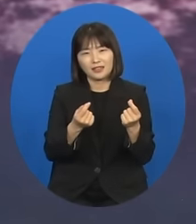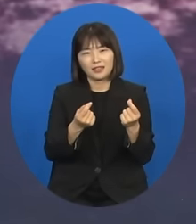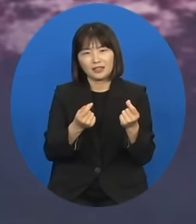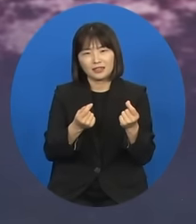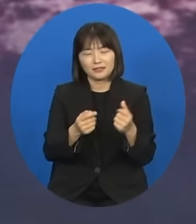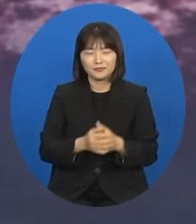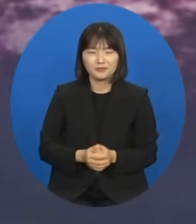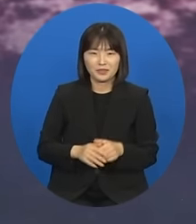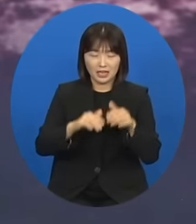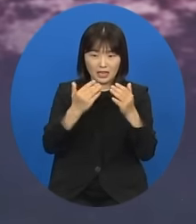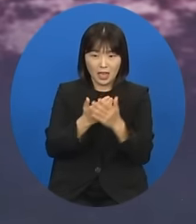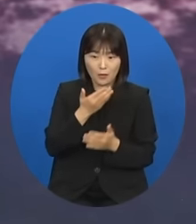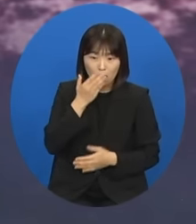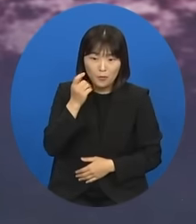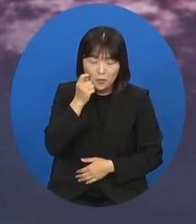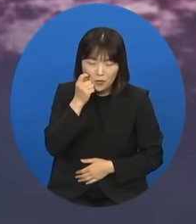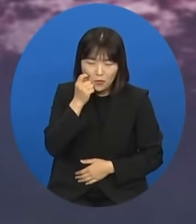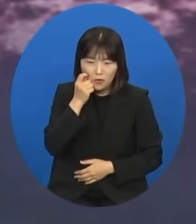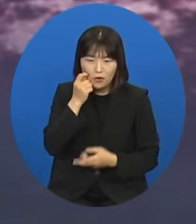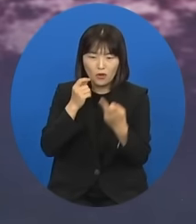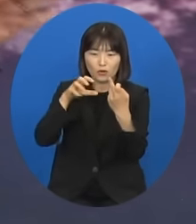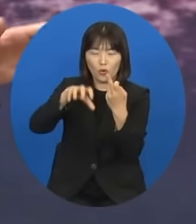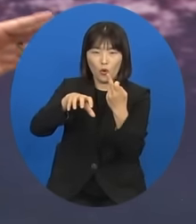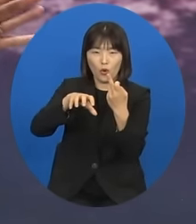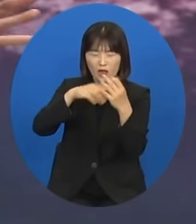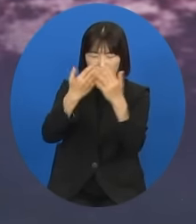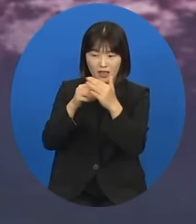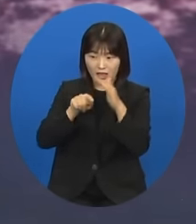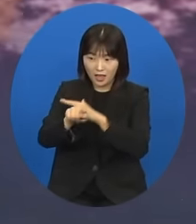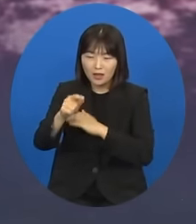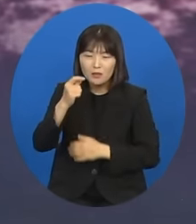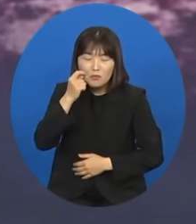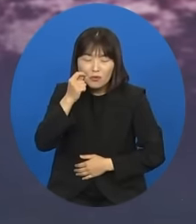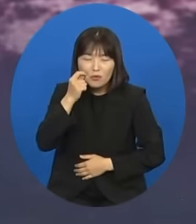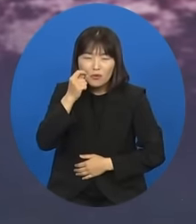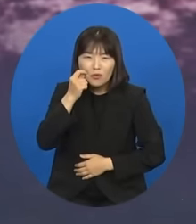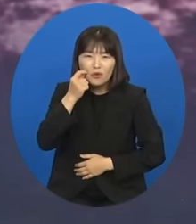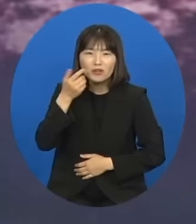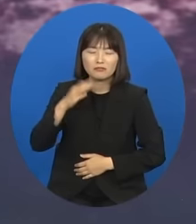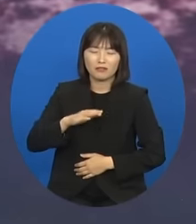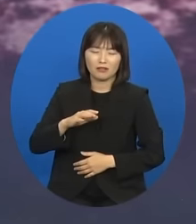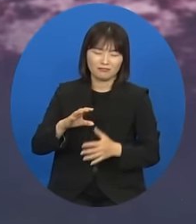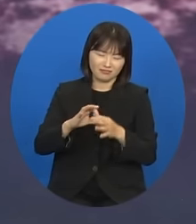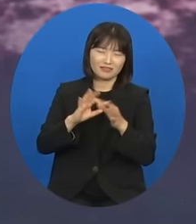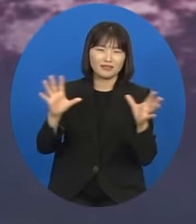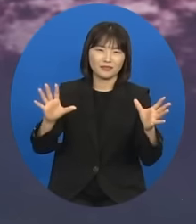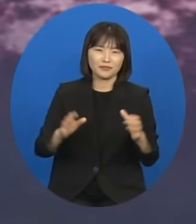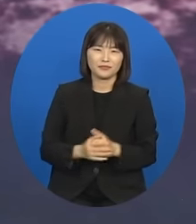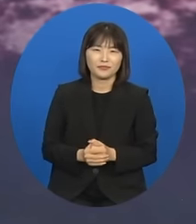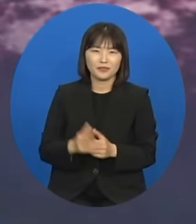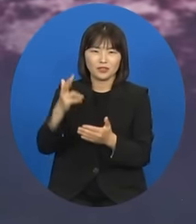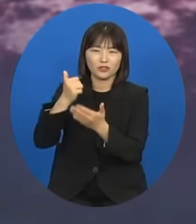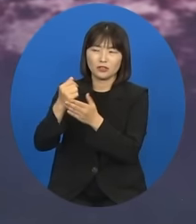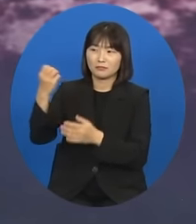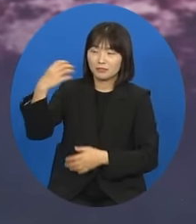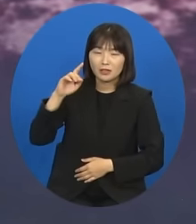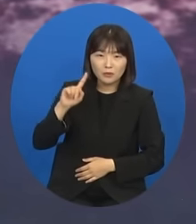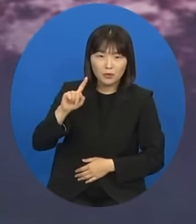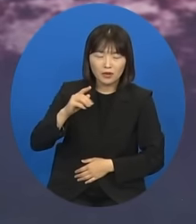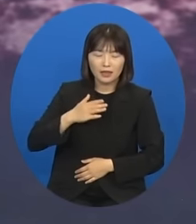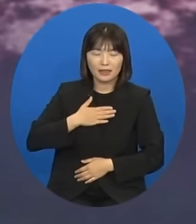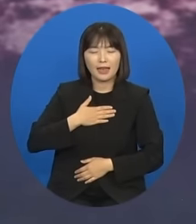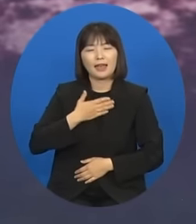못했죠 나머지 12 군데 가보지 못했지만 여러분 안 가봐도 괜찮아요 전혀 사는데 지정이 없습니다 주님께서 뭐라고 하셨죠 나의